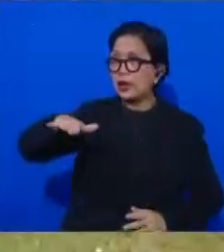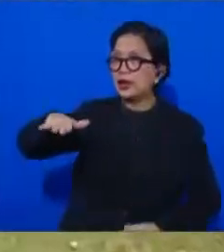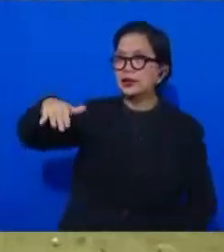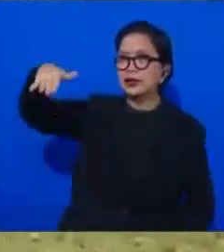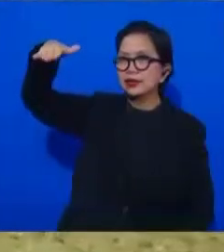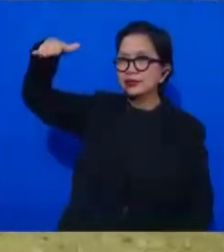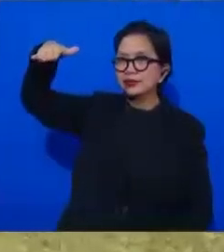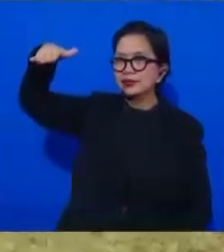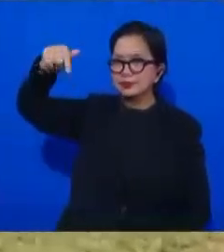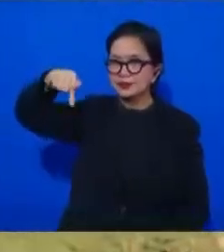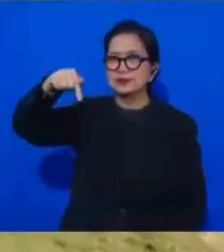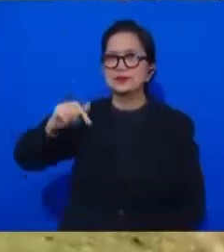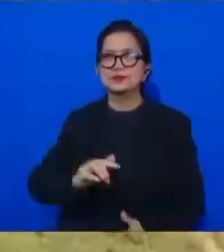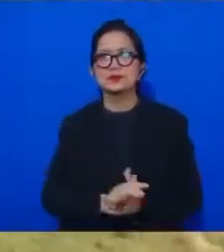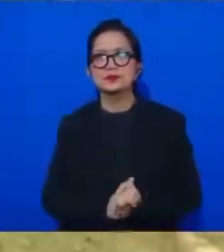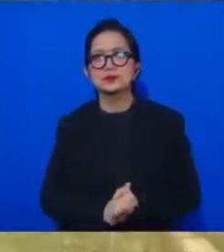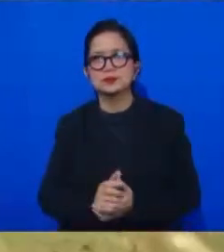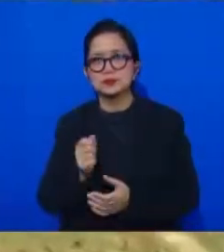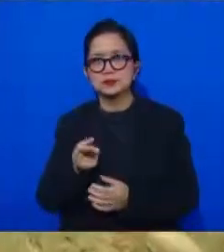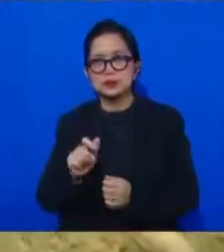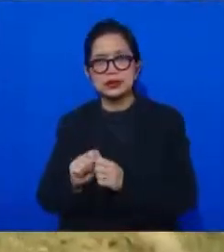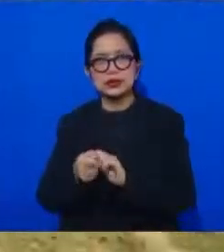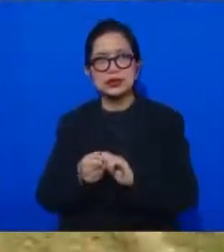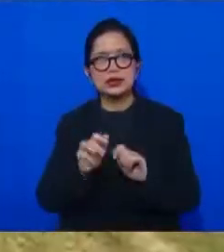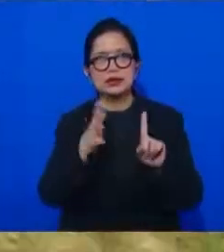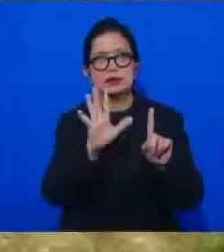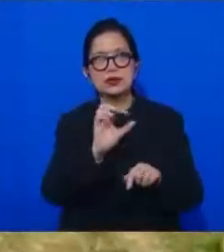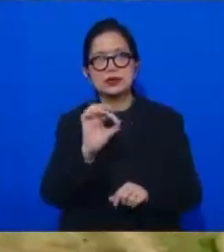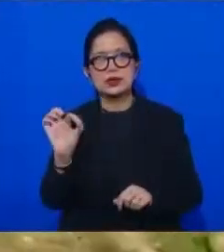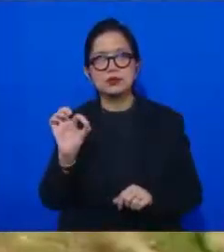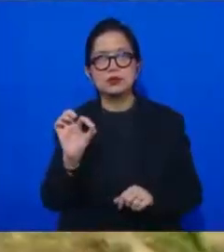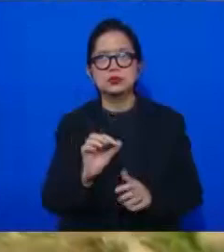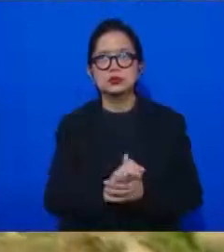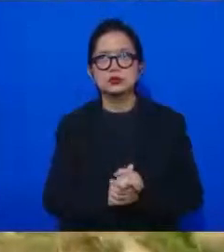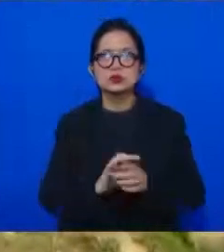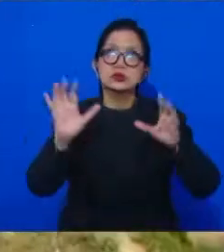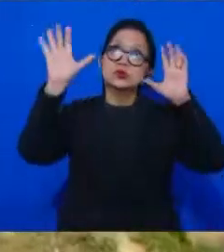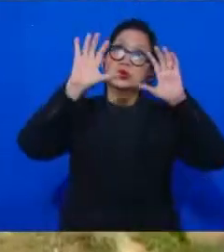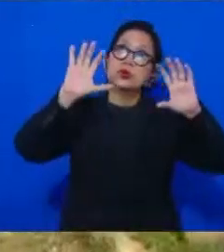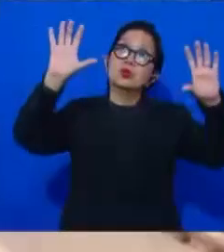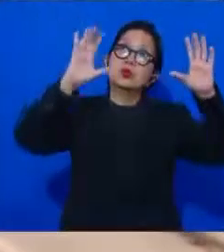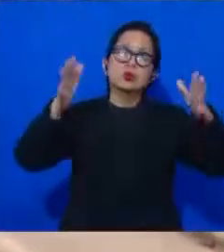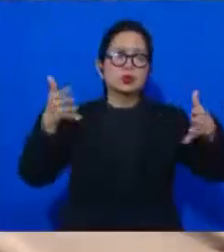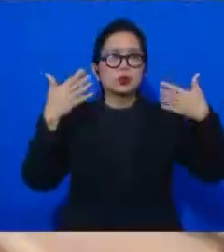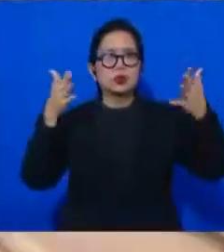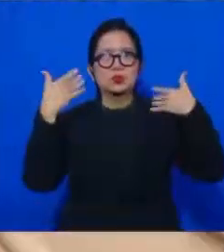tua. Dengan hanya membeli tiket seharga Rp15.000, suasana alam yang segar sudah dapat